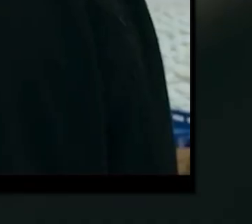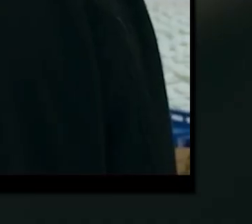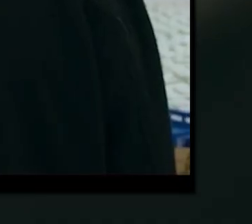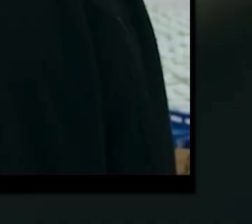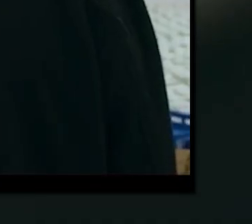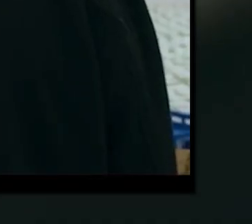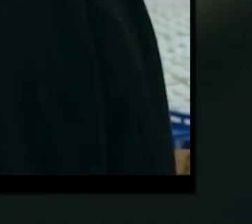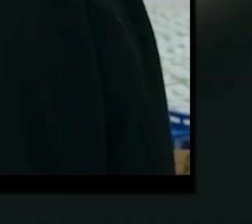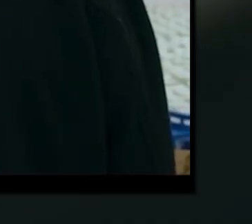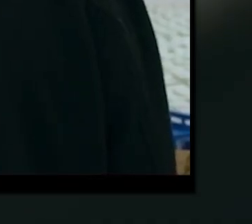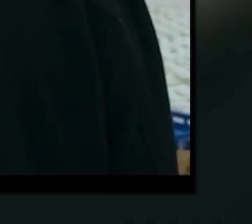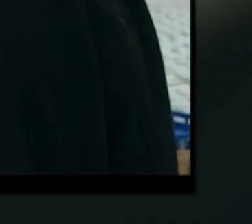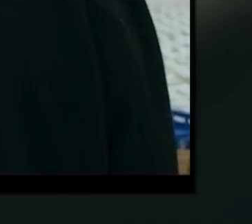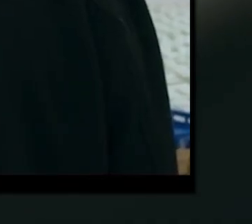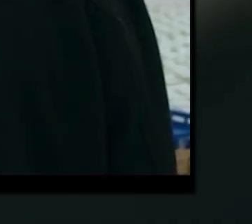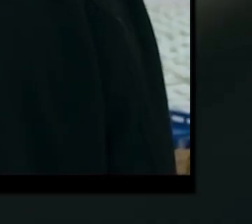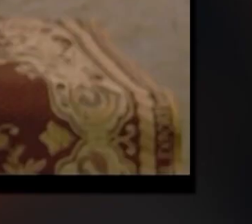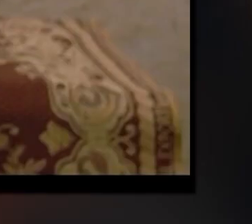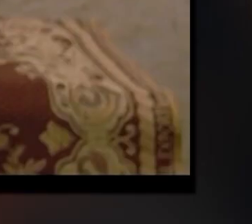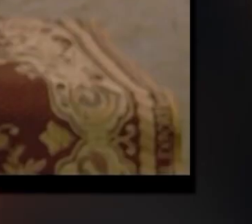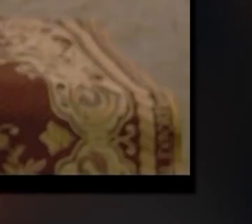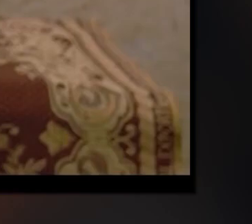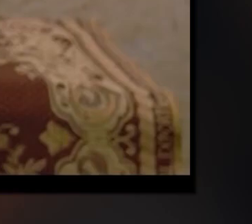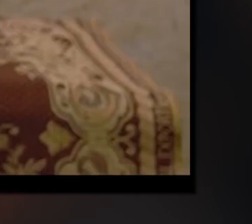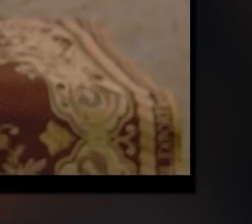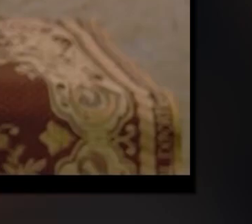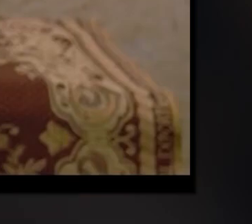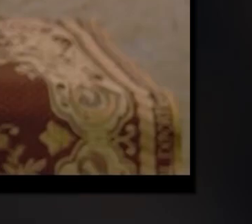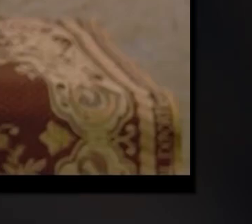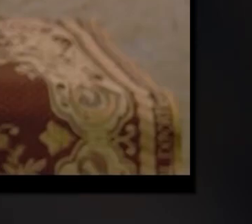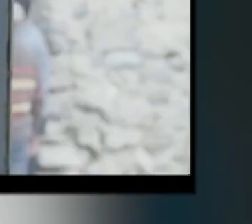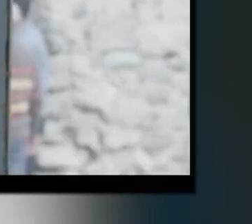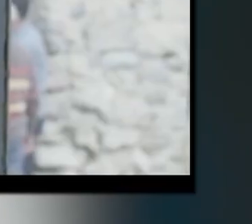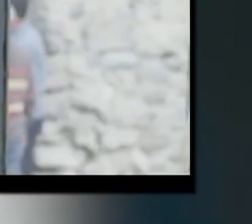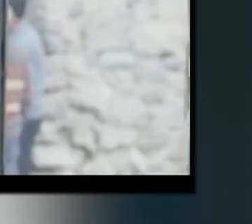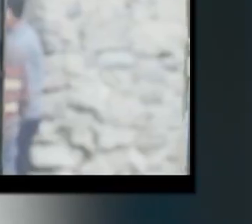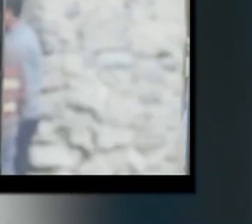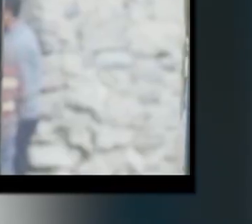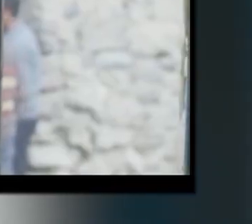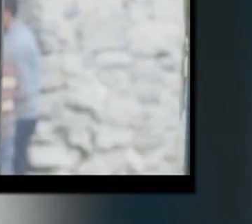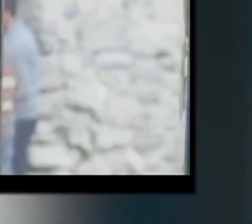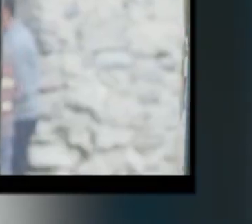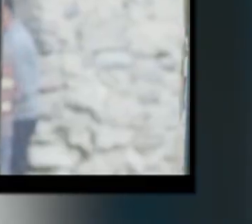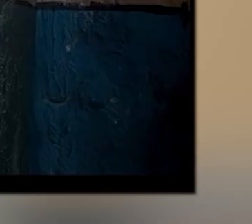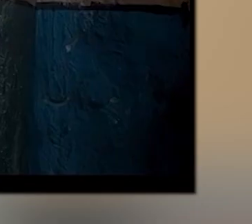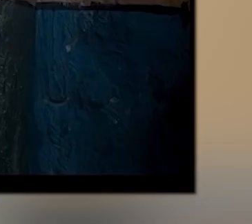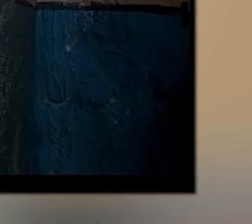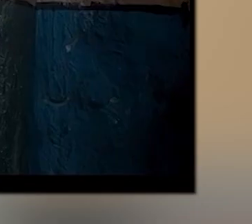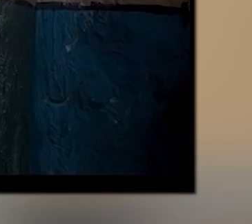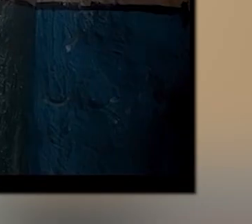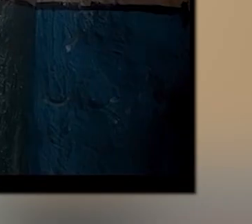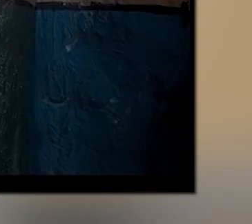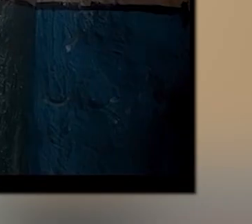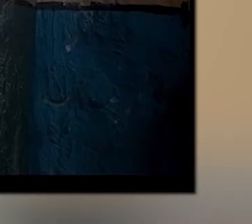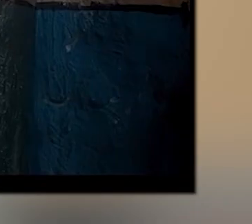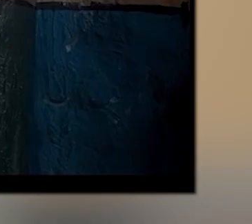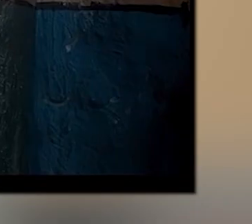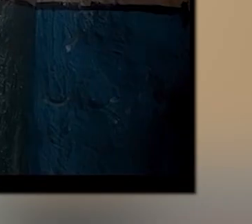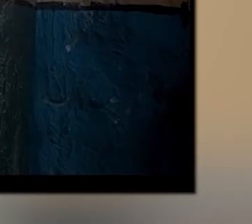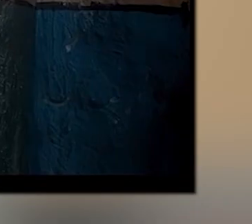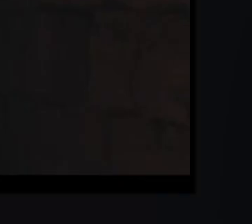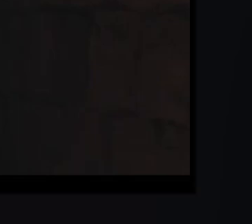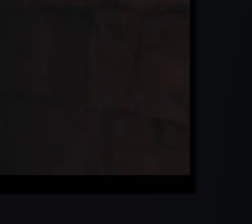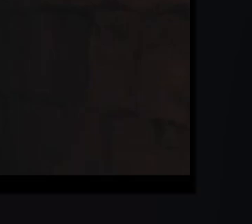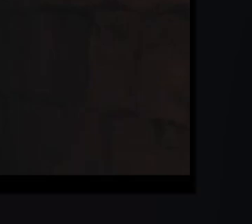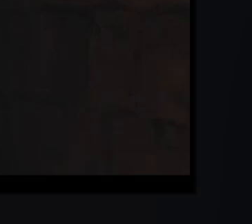niyə, azadim niyə, lüxsanə idi. پس ارسا چی؟ بابا خیشی وجود نداره اینا به ما یاد دادن